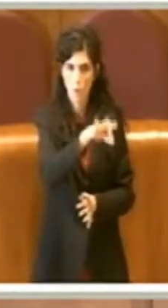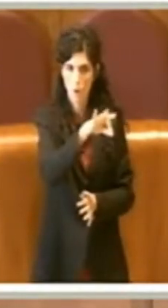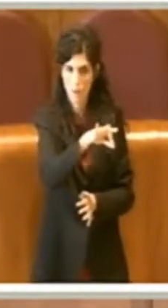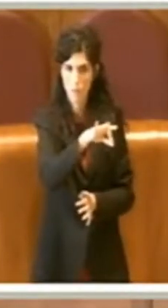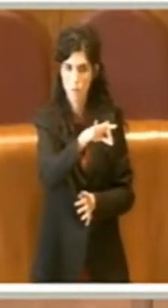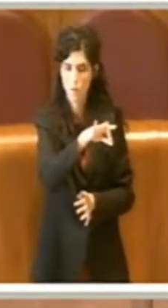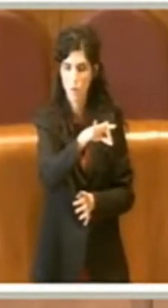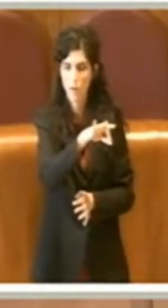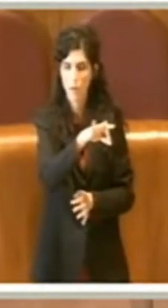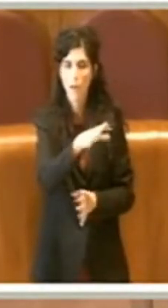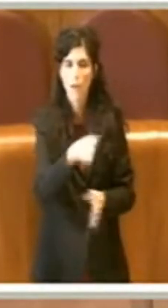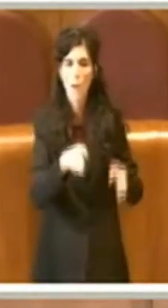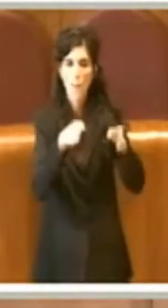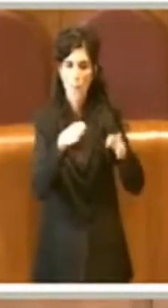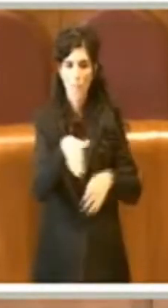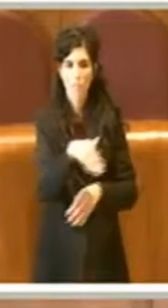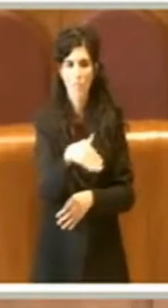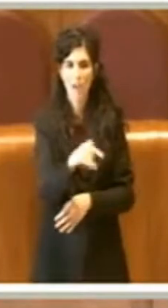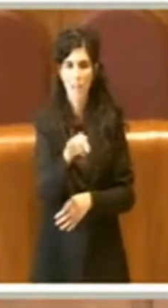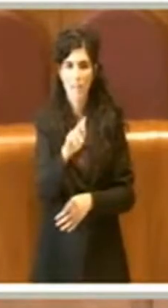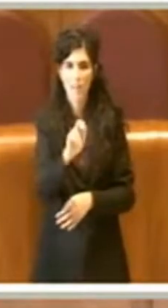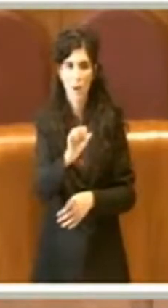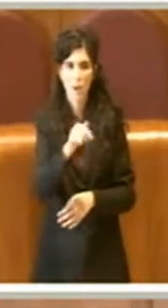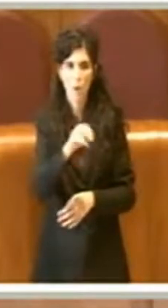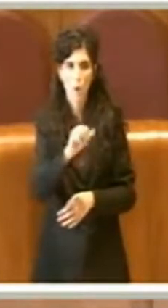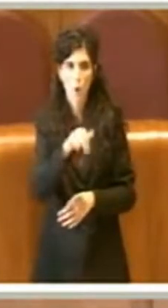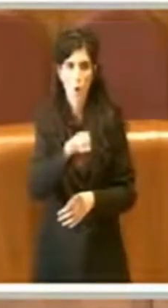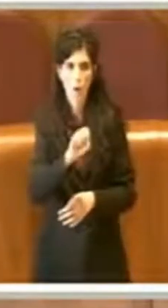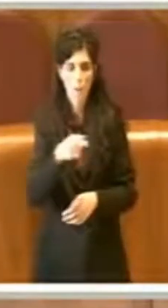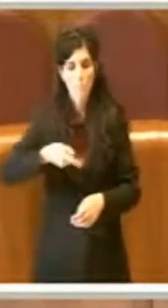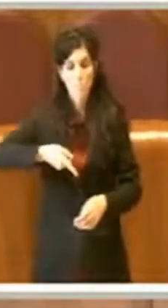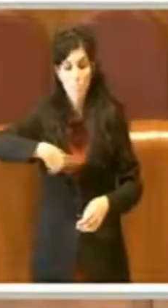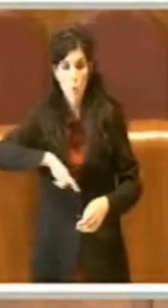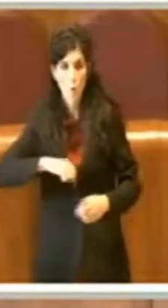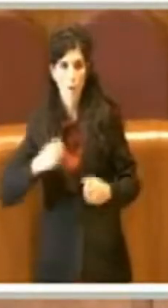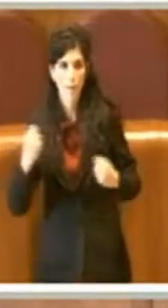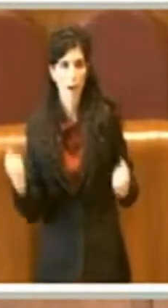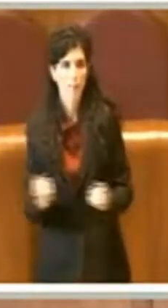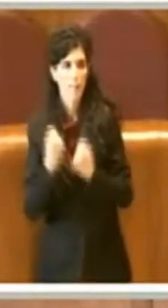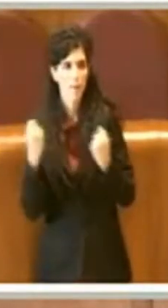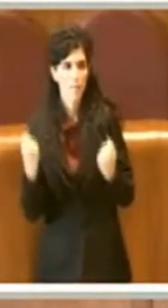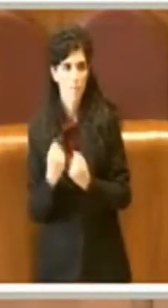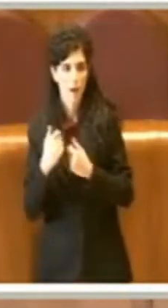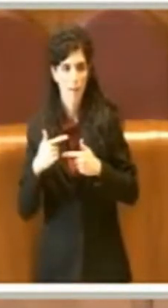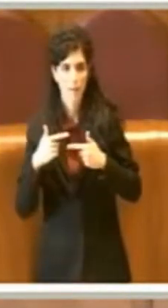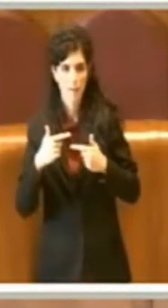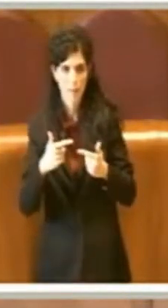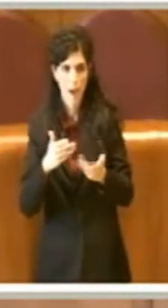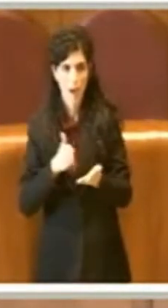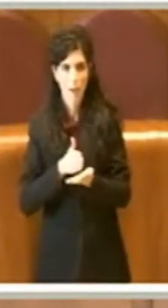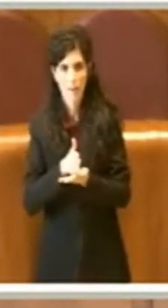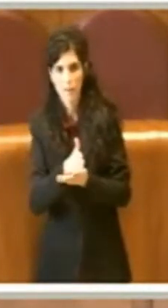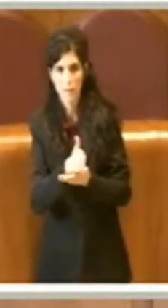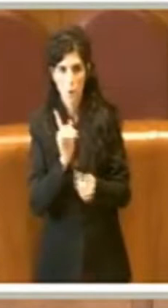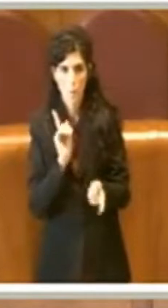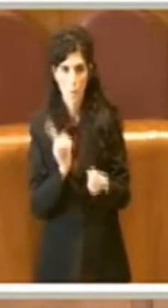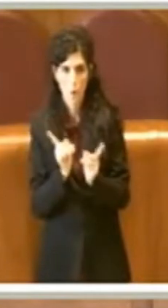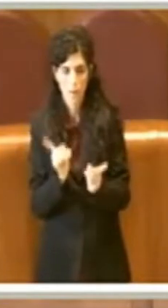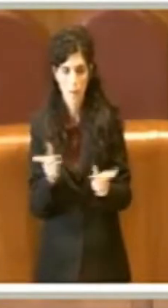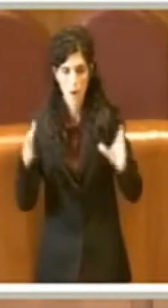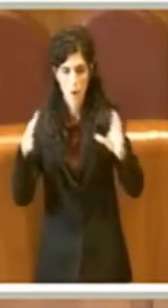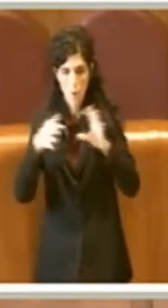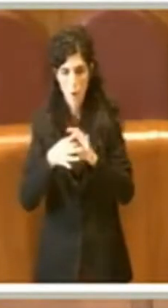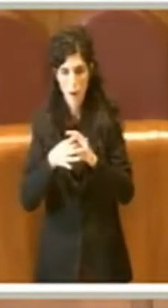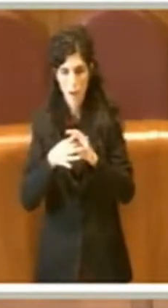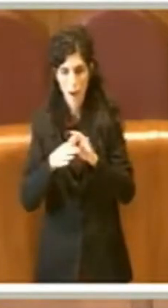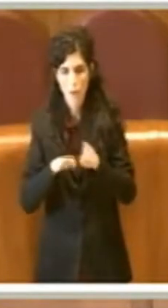dell'immobile sito in via del tritone ci siamo subito attivati per dare indicazione politica su quelle che erano gli step poi